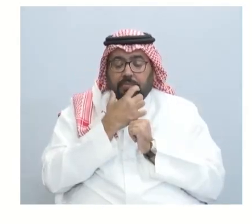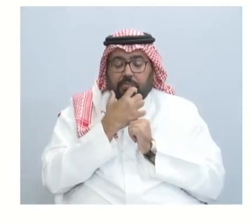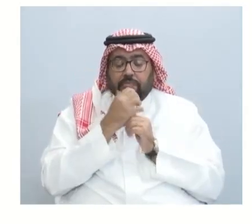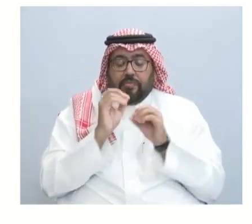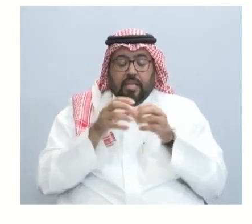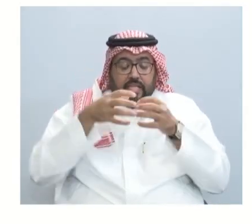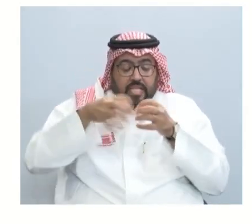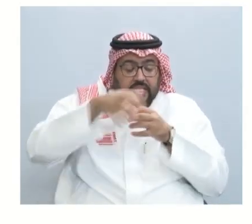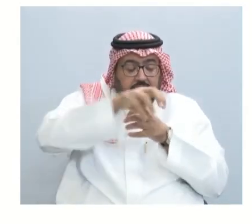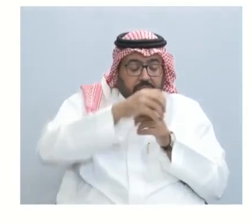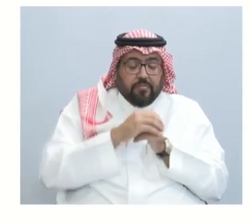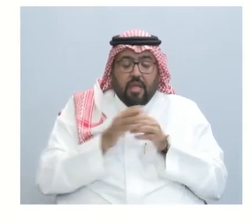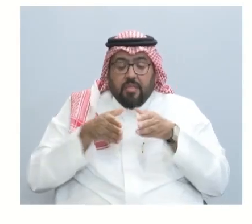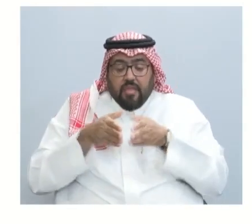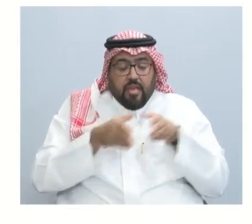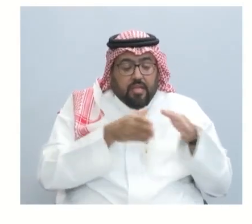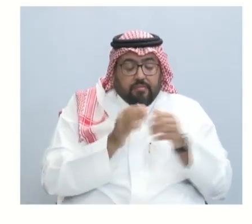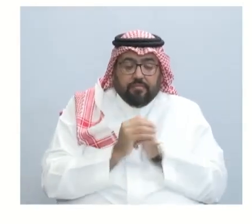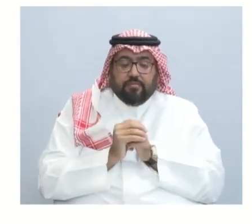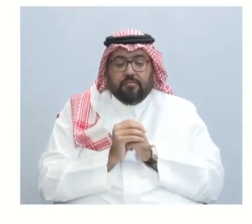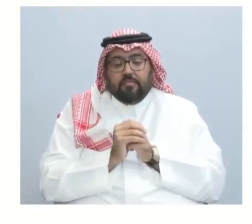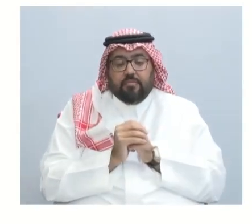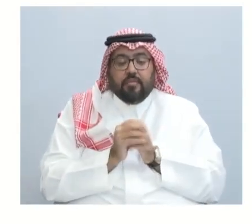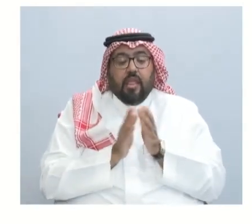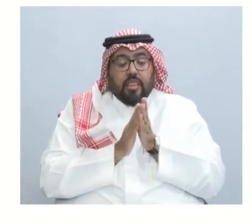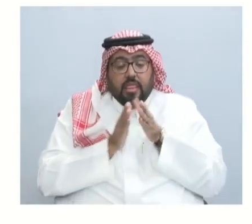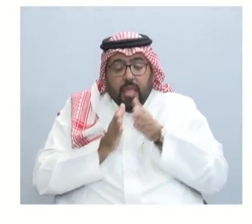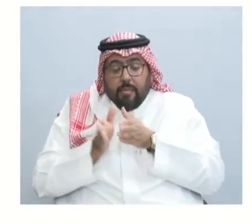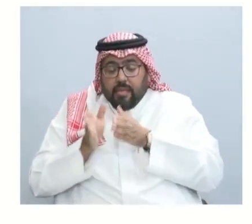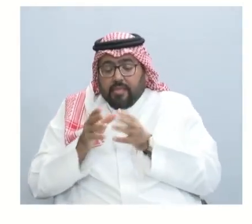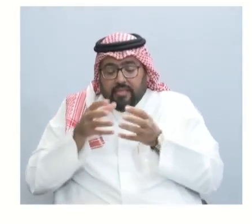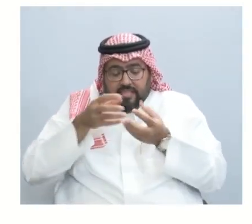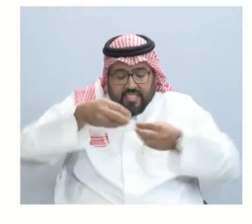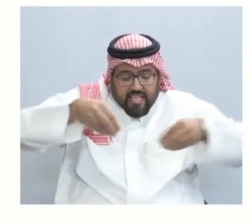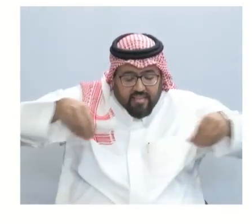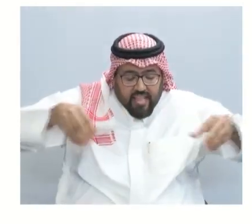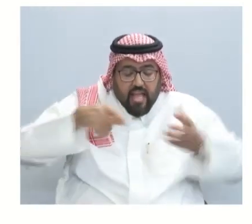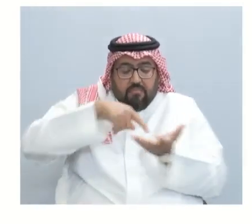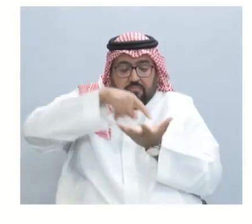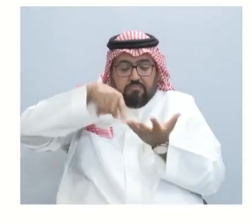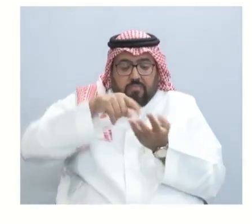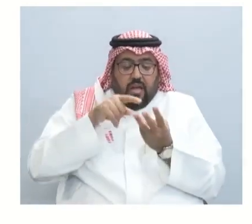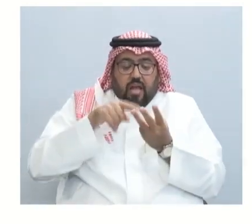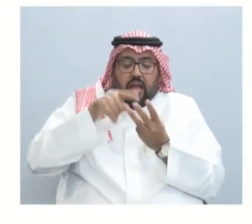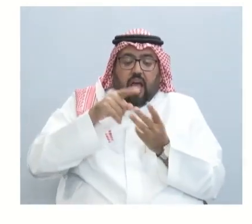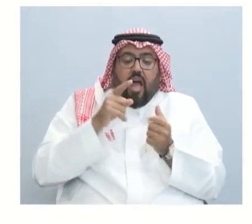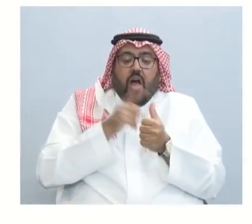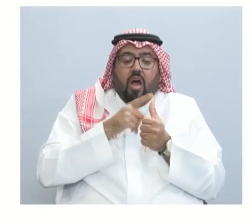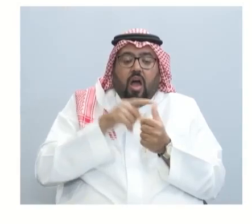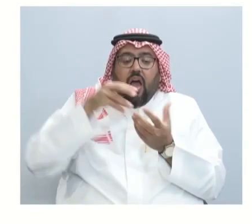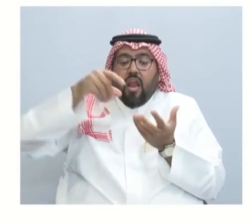التصنيف ما الطريقه التي اتبعها لفصل مكونات المخاليط التاليه المخلوط الاول